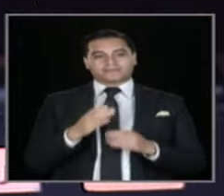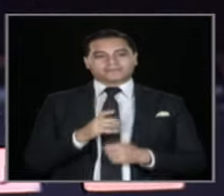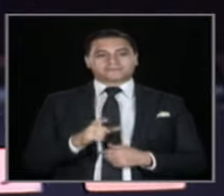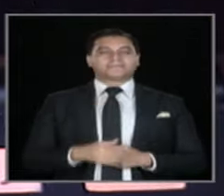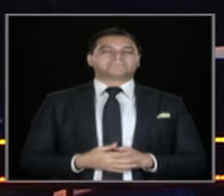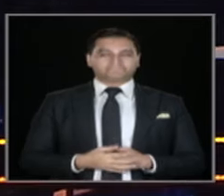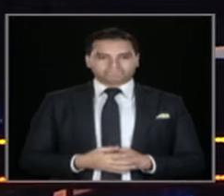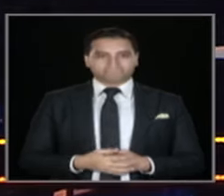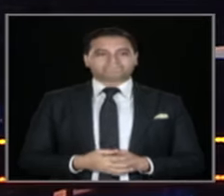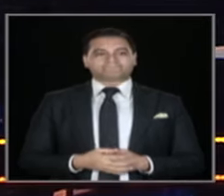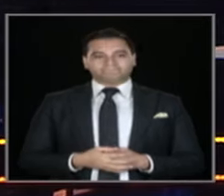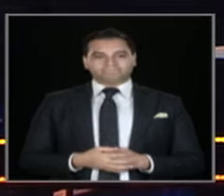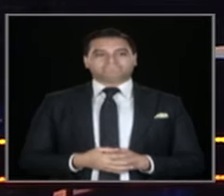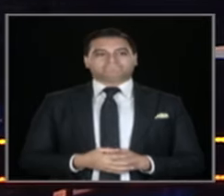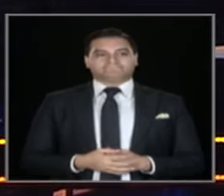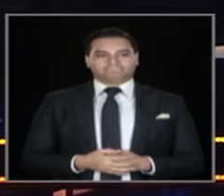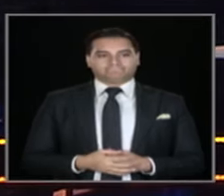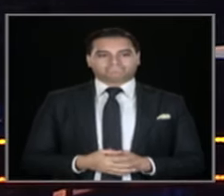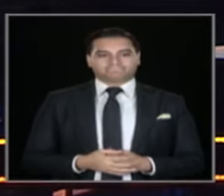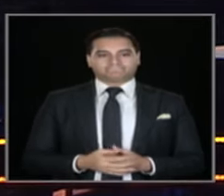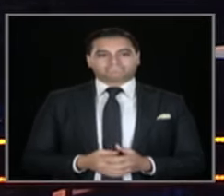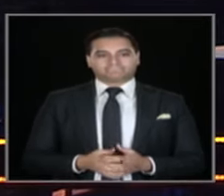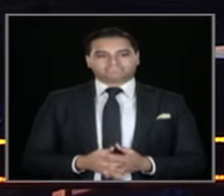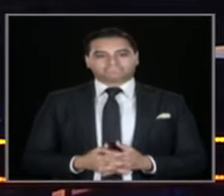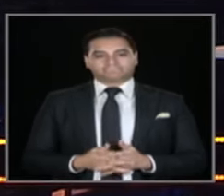تمام. فضل